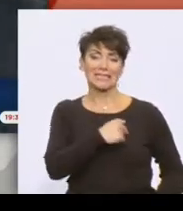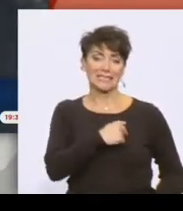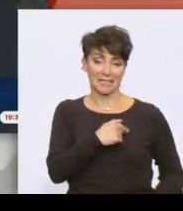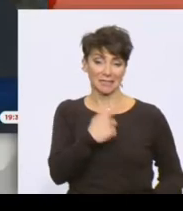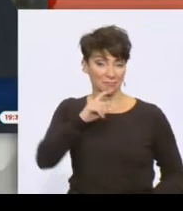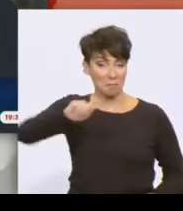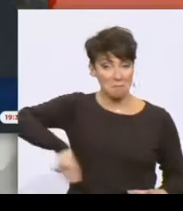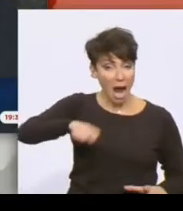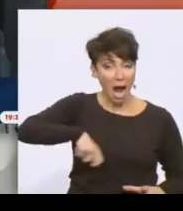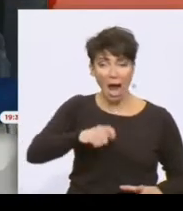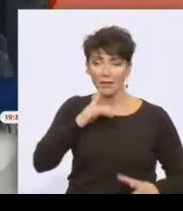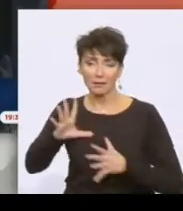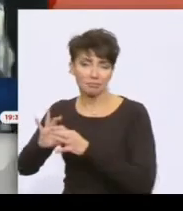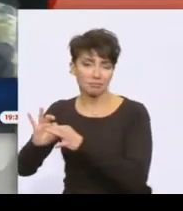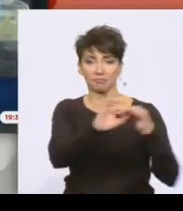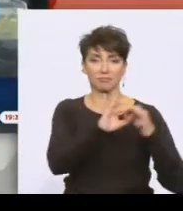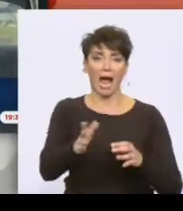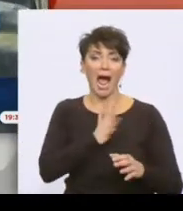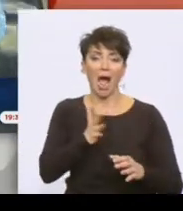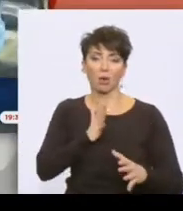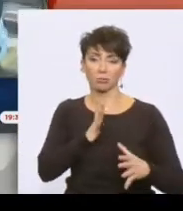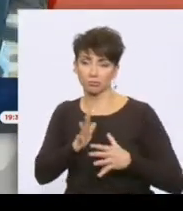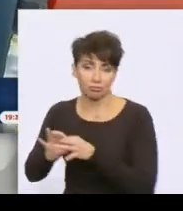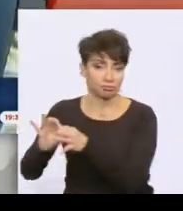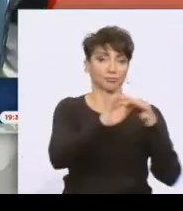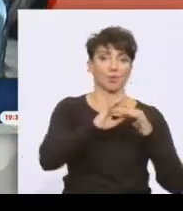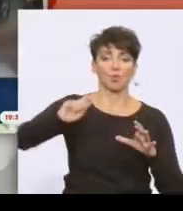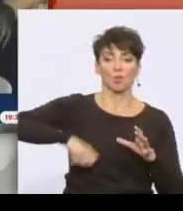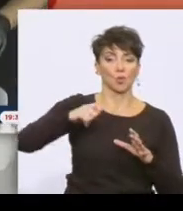λαούς, ενώνει ανθρώπους, ενώνει κουζίνες, ενώνει